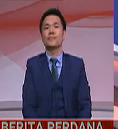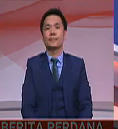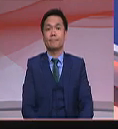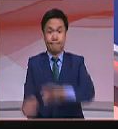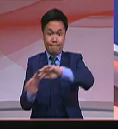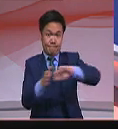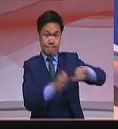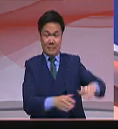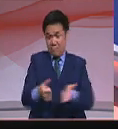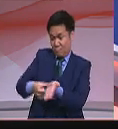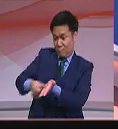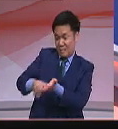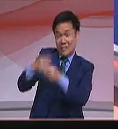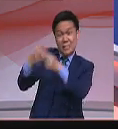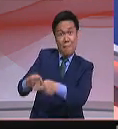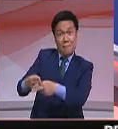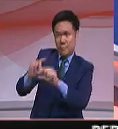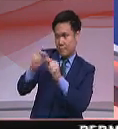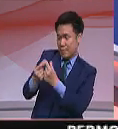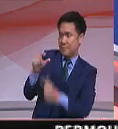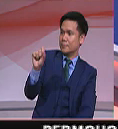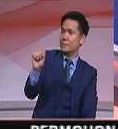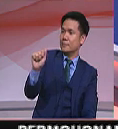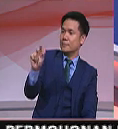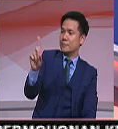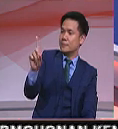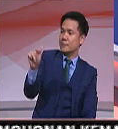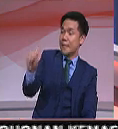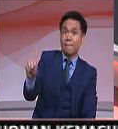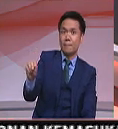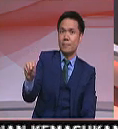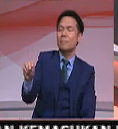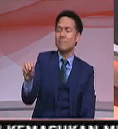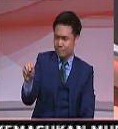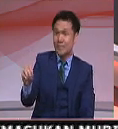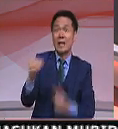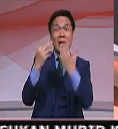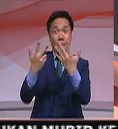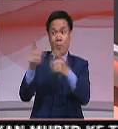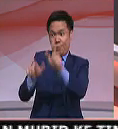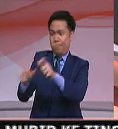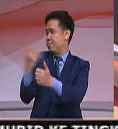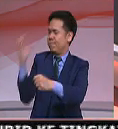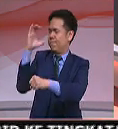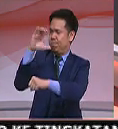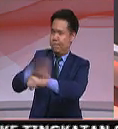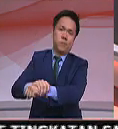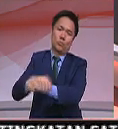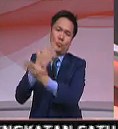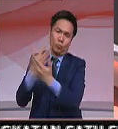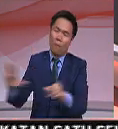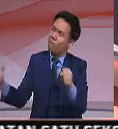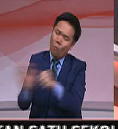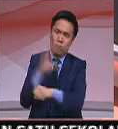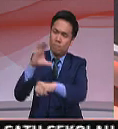Sindiket pengedaran dadah dikenali geng Saddam lumpuh selepas 8 anggotanya dicekup polis. Serbuan dijalankan di sebuah rumah